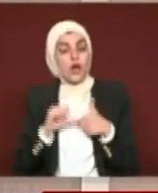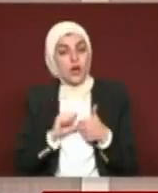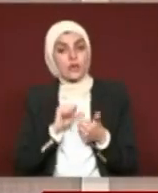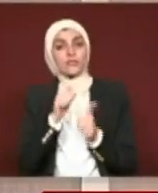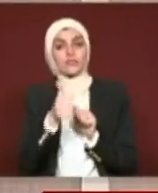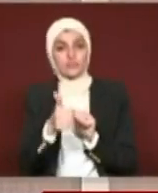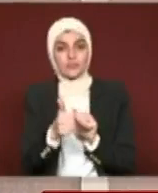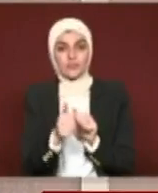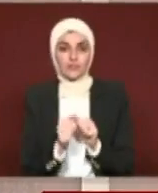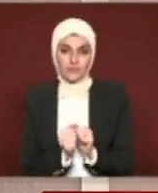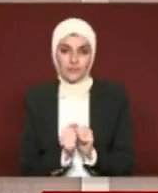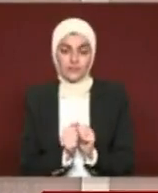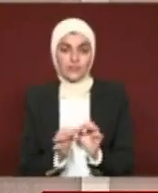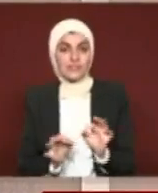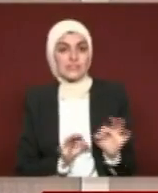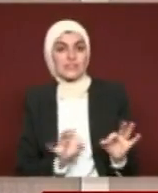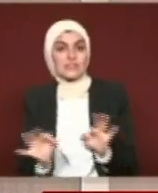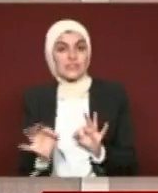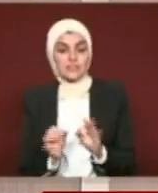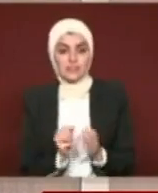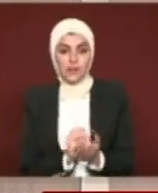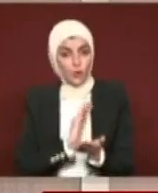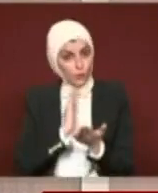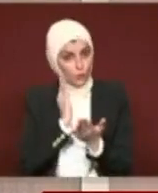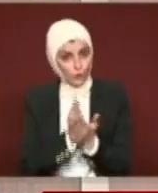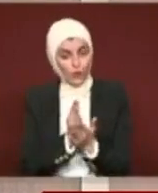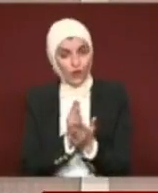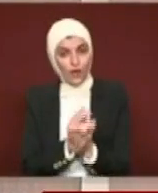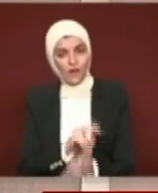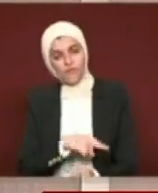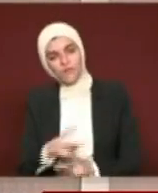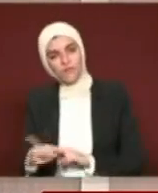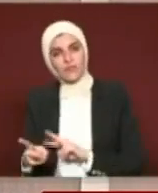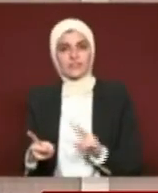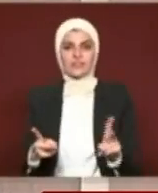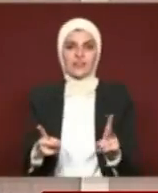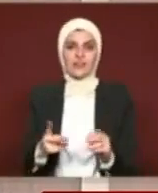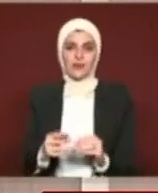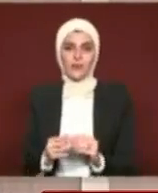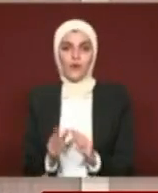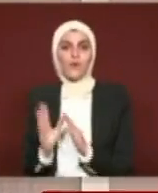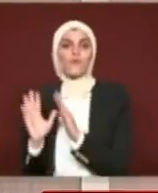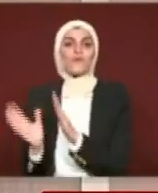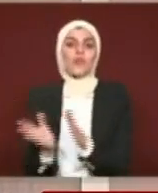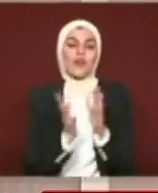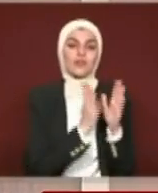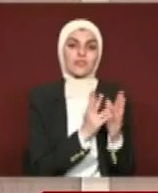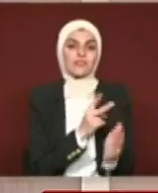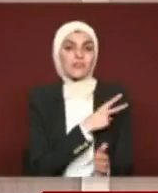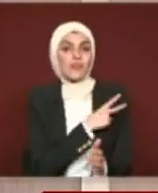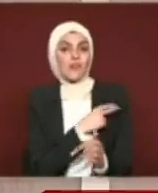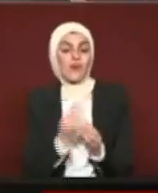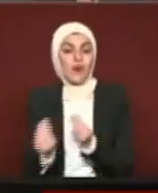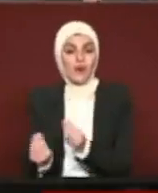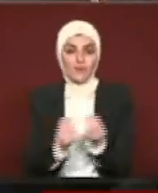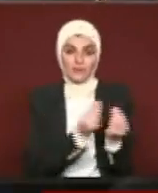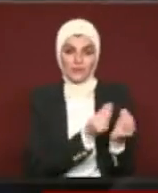في التعددية والتنوع والانتقال السلمي للسلطة وفتح المجال